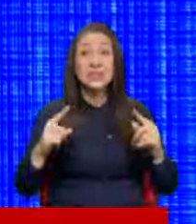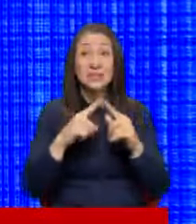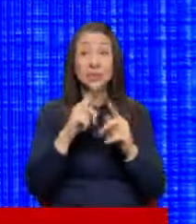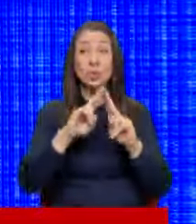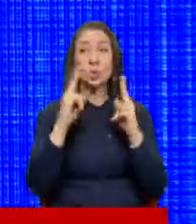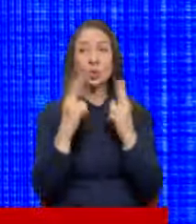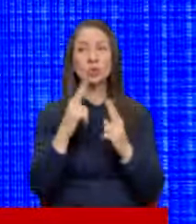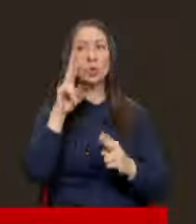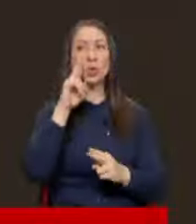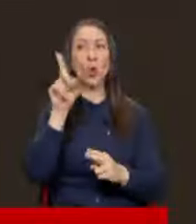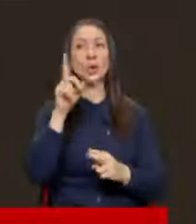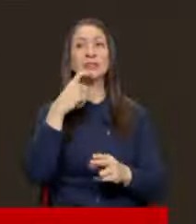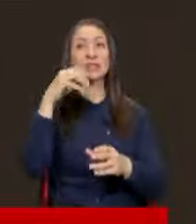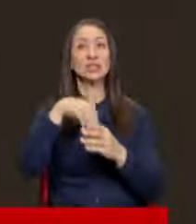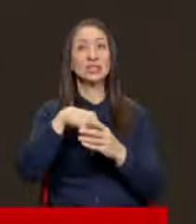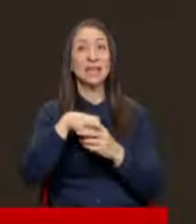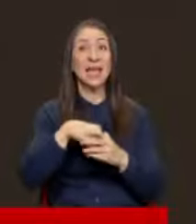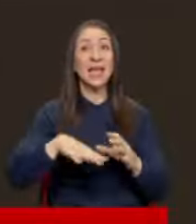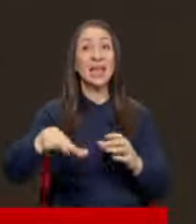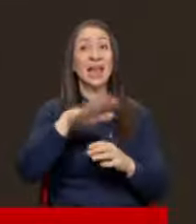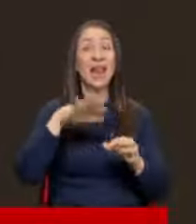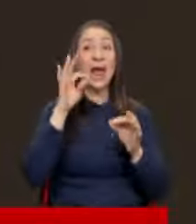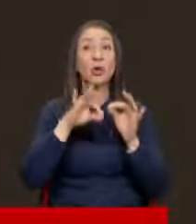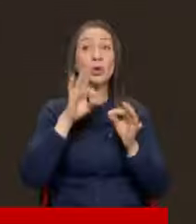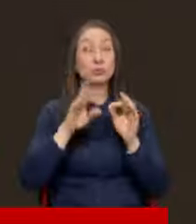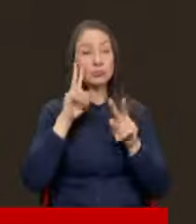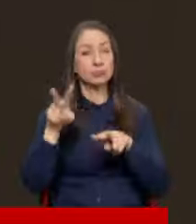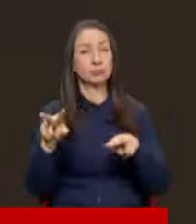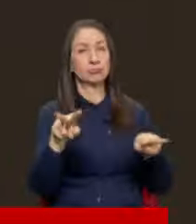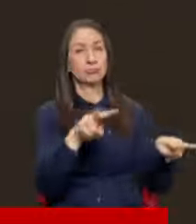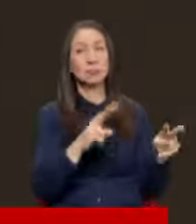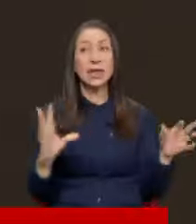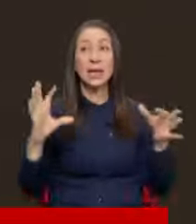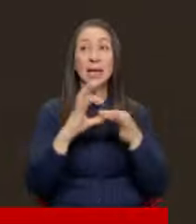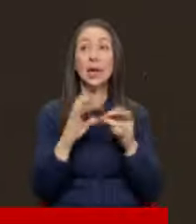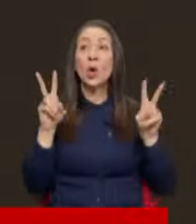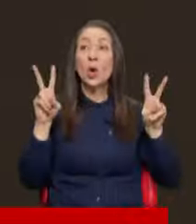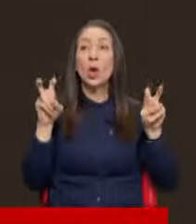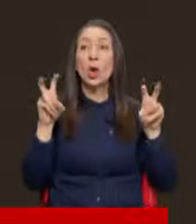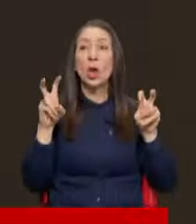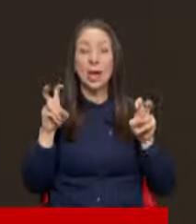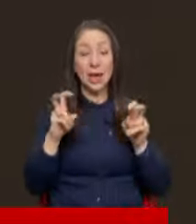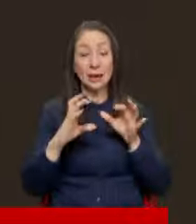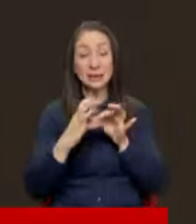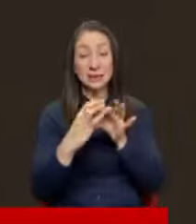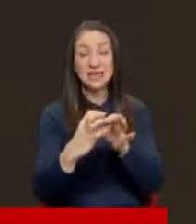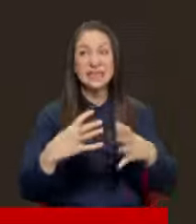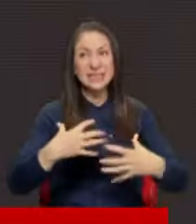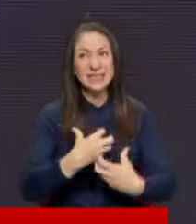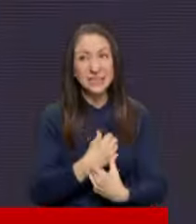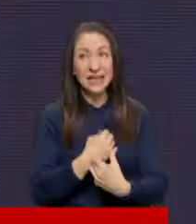dünyanın son 10 yıl içindeki genel ekonomik görünümüne ilişkin konuları arz zincirindeki